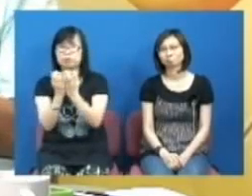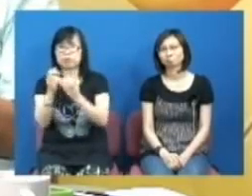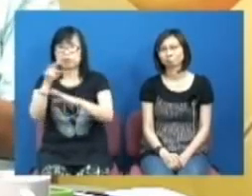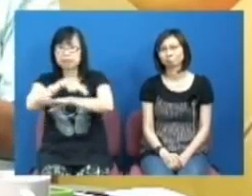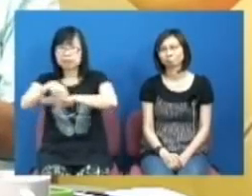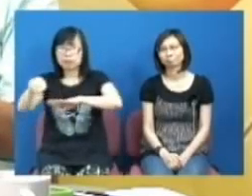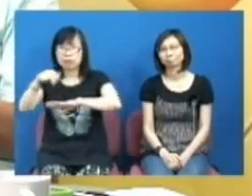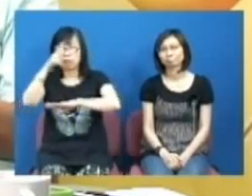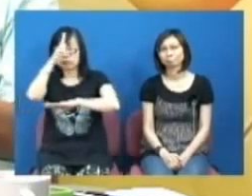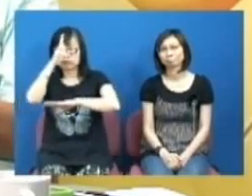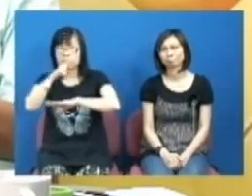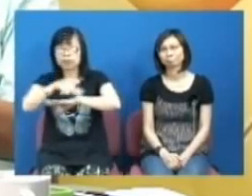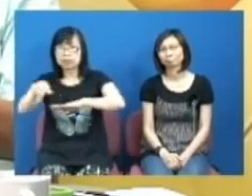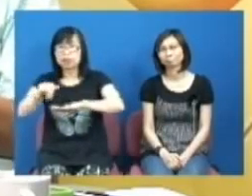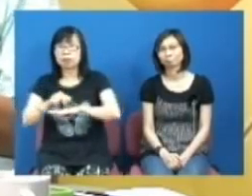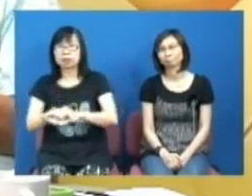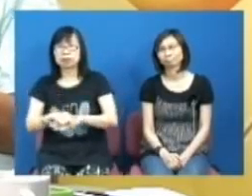二個就係